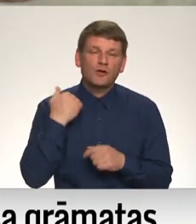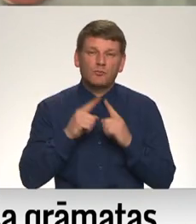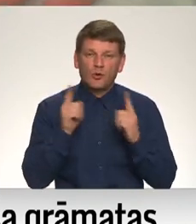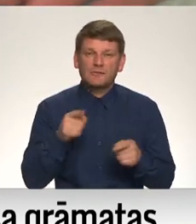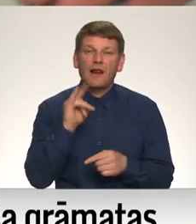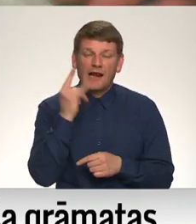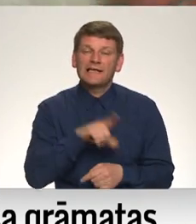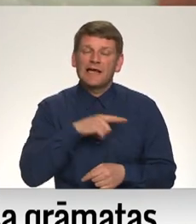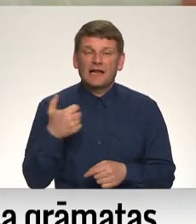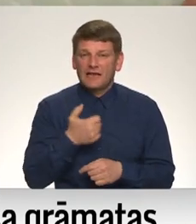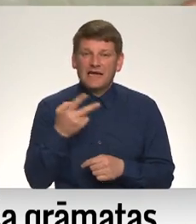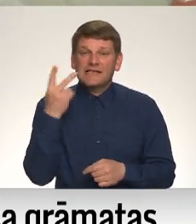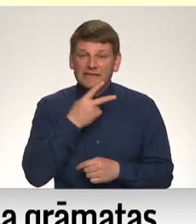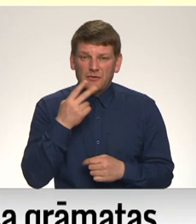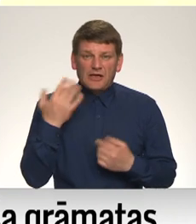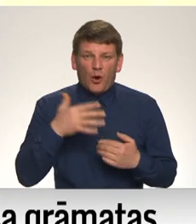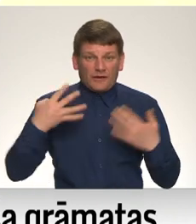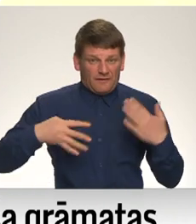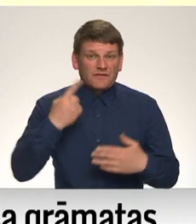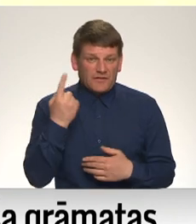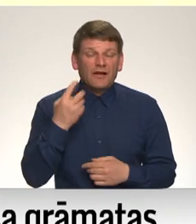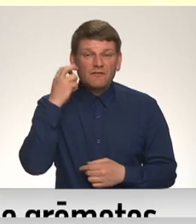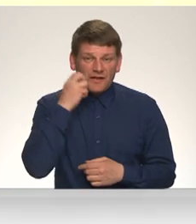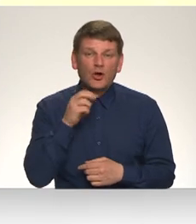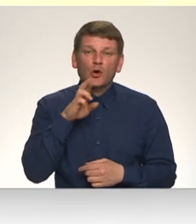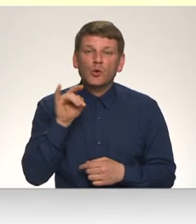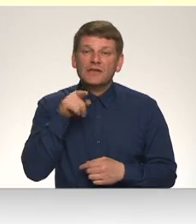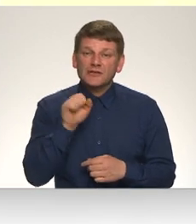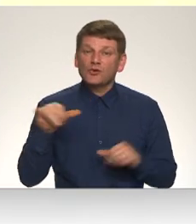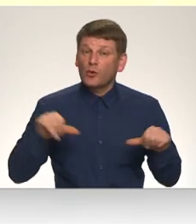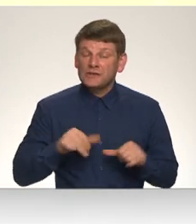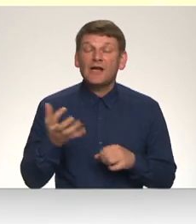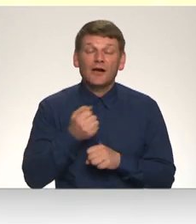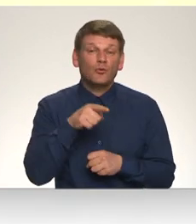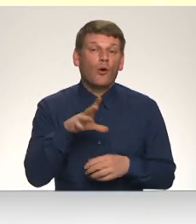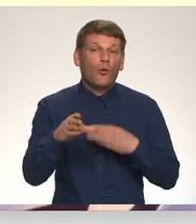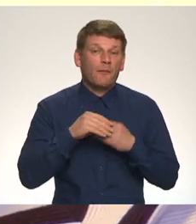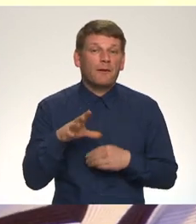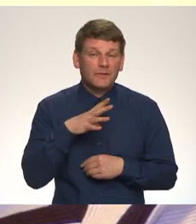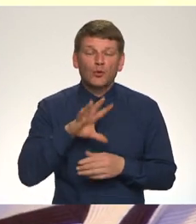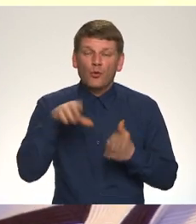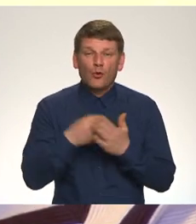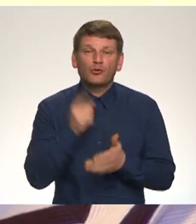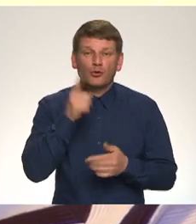Lelles ilgadējā saimniece, nu jau 91 gadu vecā Rutes kundze, ar to kopā bijusi jau kopš